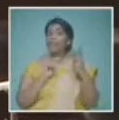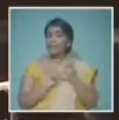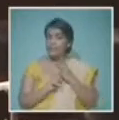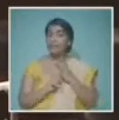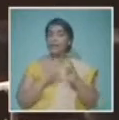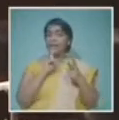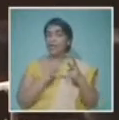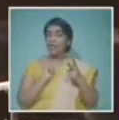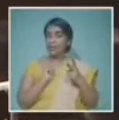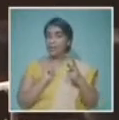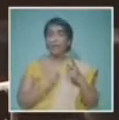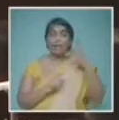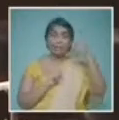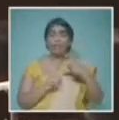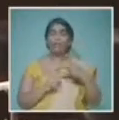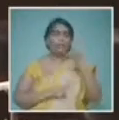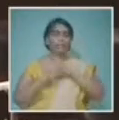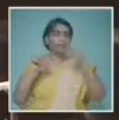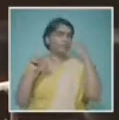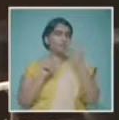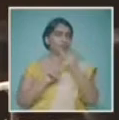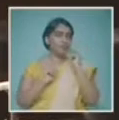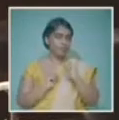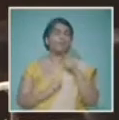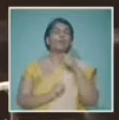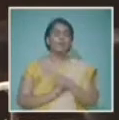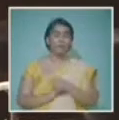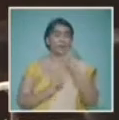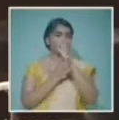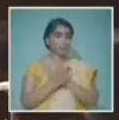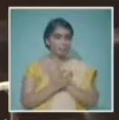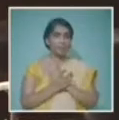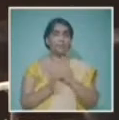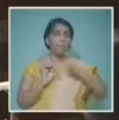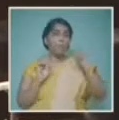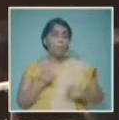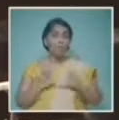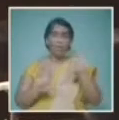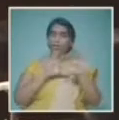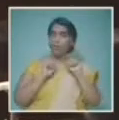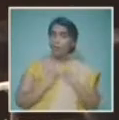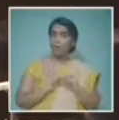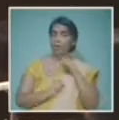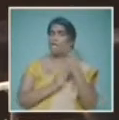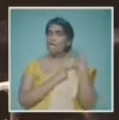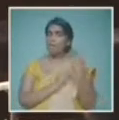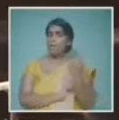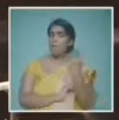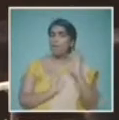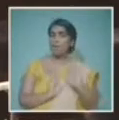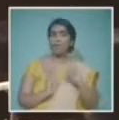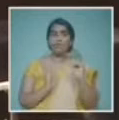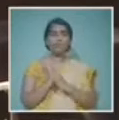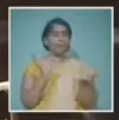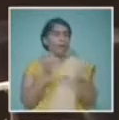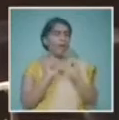කරු නියෝජකතා නැගතුමනි. දෙවණියක මේ සාකච්ඡාවට බඳුන් වෙලා තියෙන්නේ මේකේ විවස්ථාදායක මණ්ඩලය පත් කරන්නේ කොහොමද? ඔවුන්ට පැවරණ බලතල මොනවද? කොමිසම්